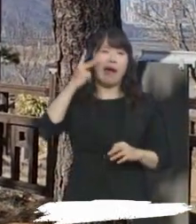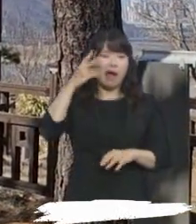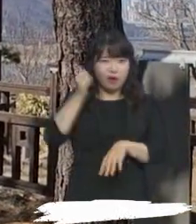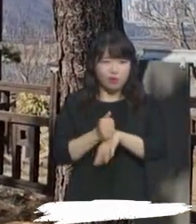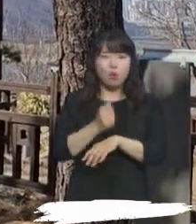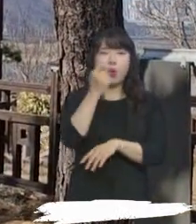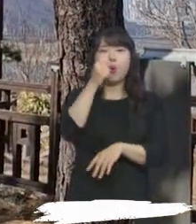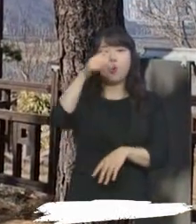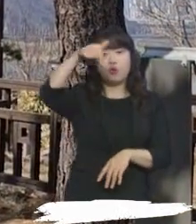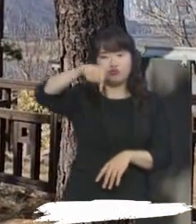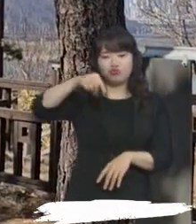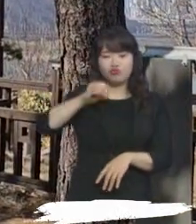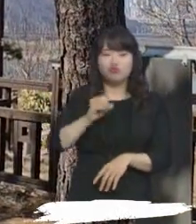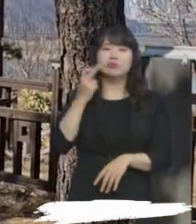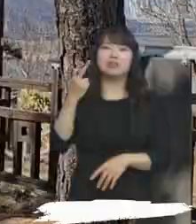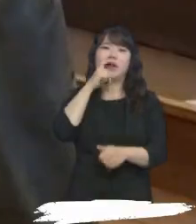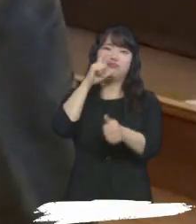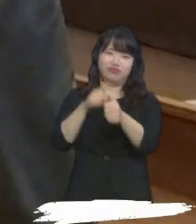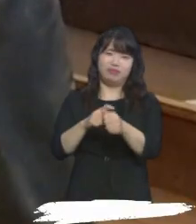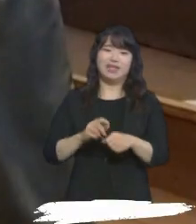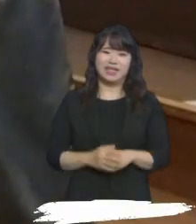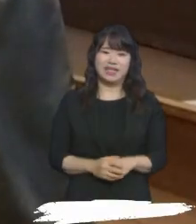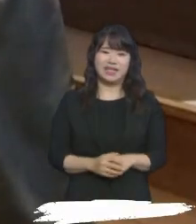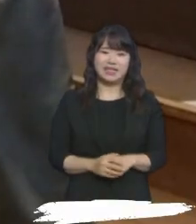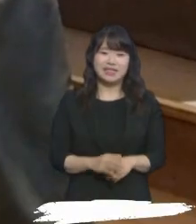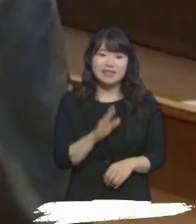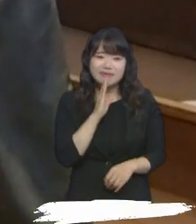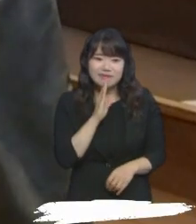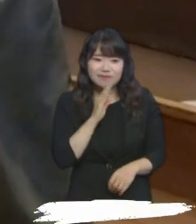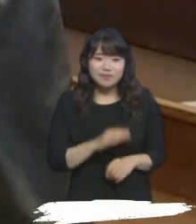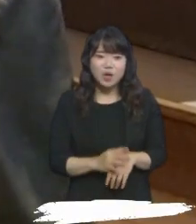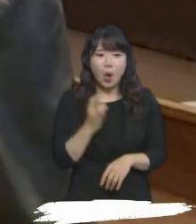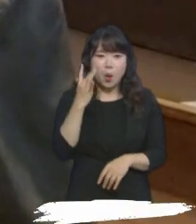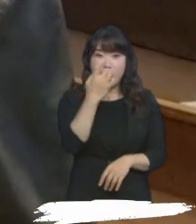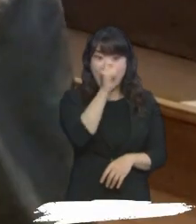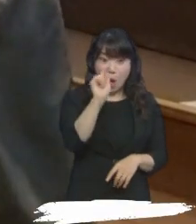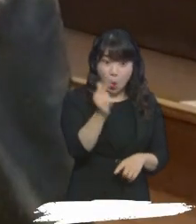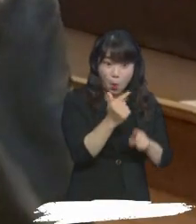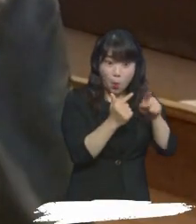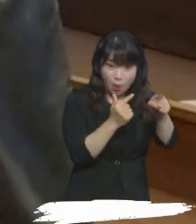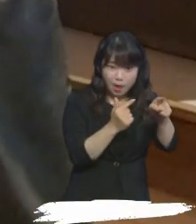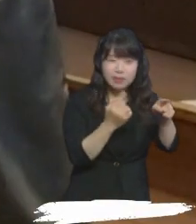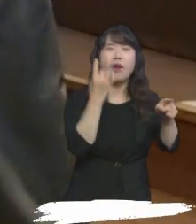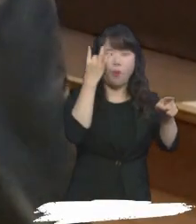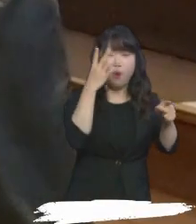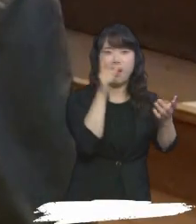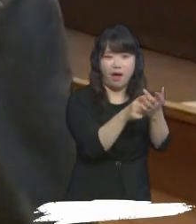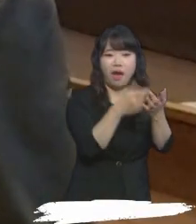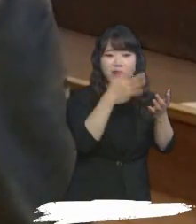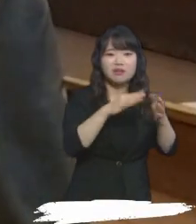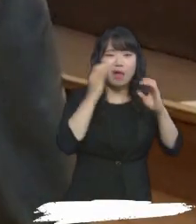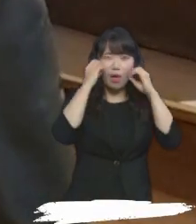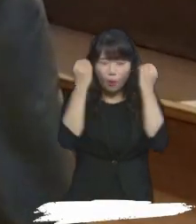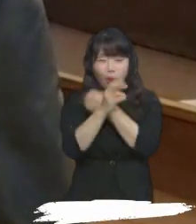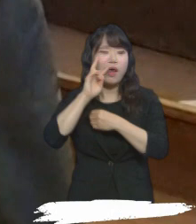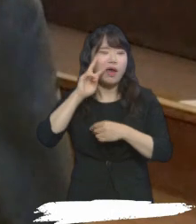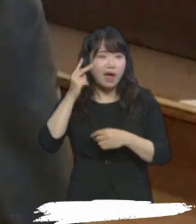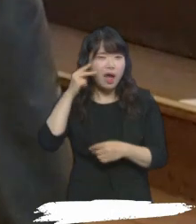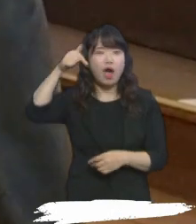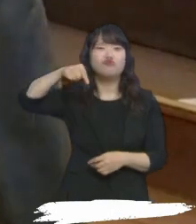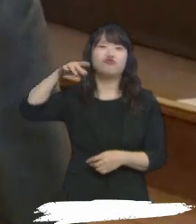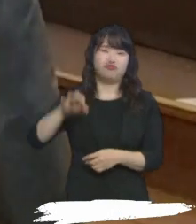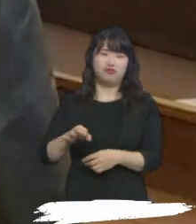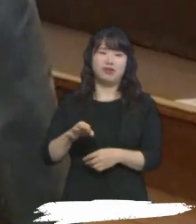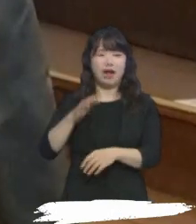부르게 되었다는 것입니다. 관을 갖다가 군으로 잘못 얘기를 했어요. 그래서 이것이 변경이 된 것 같습니다.